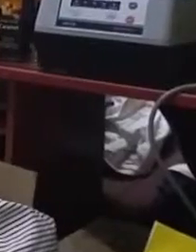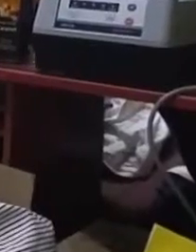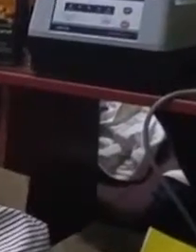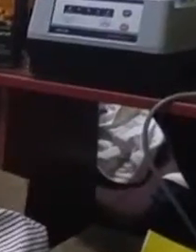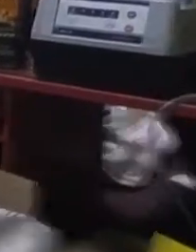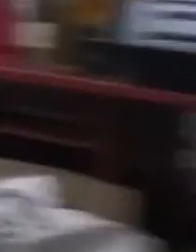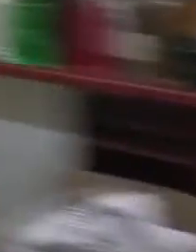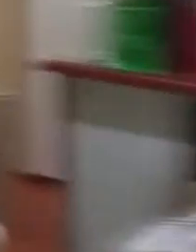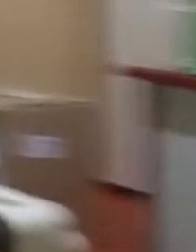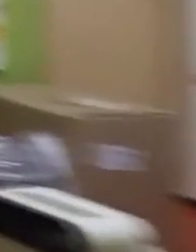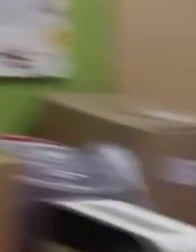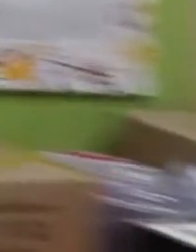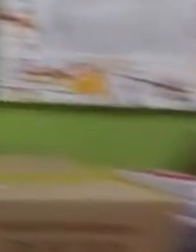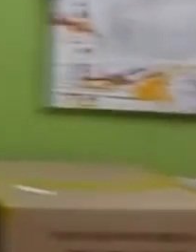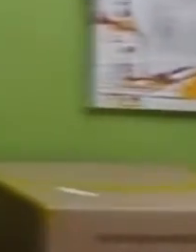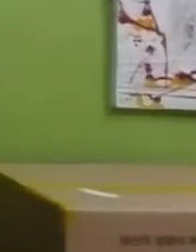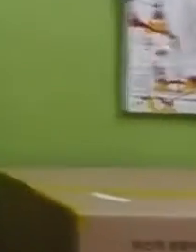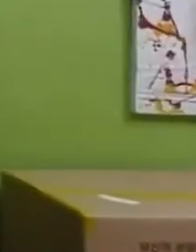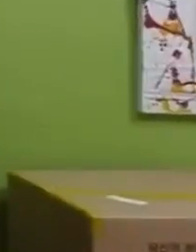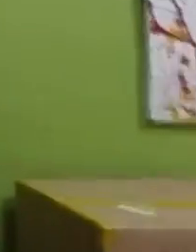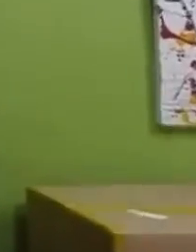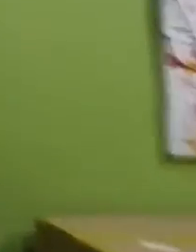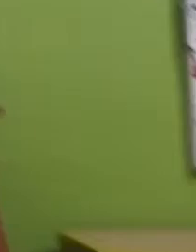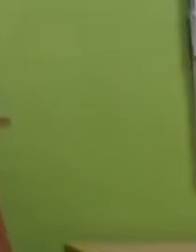저런 분위기로 옆에까지 해달라는